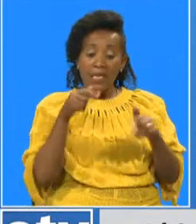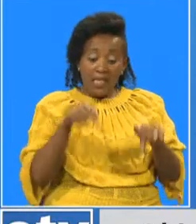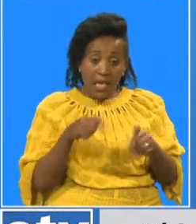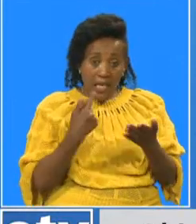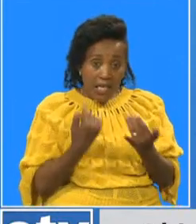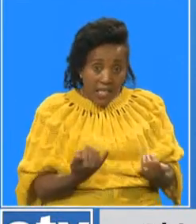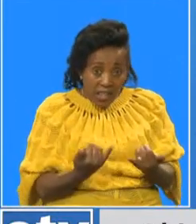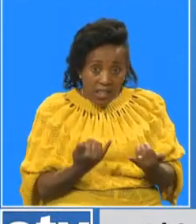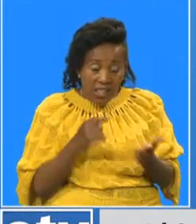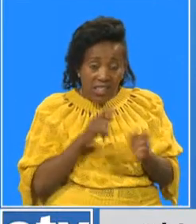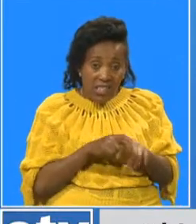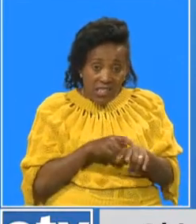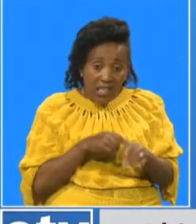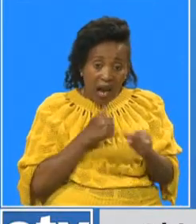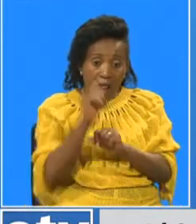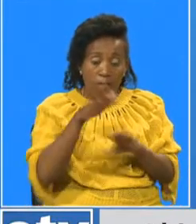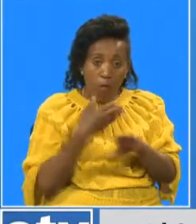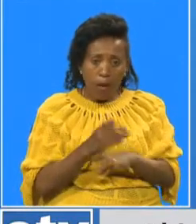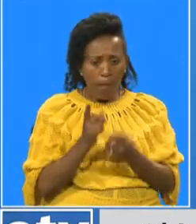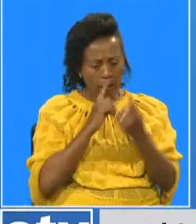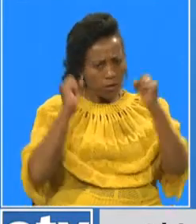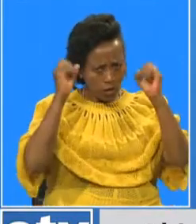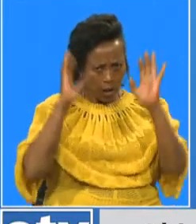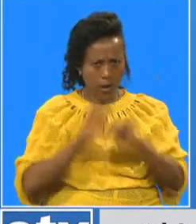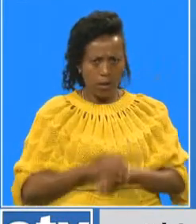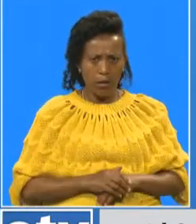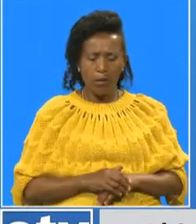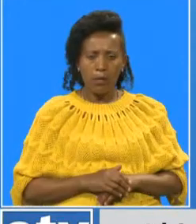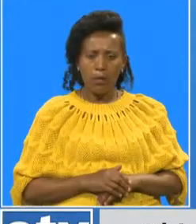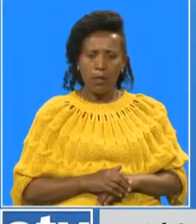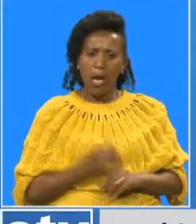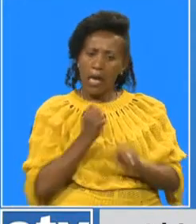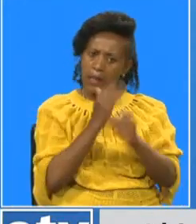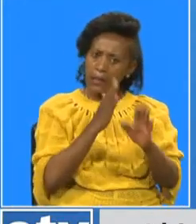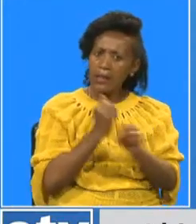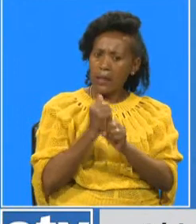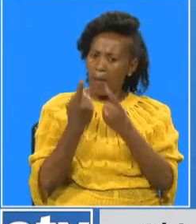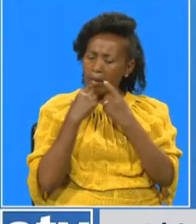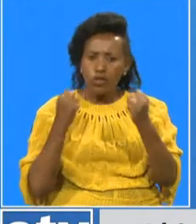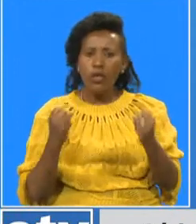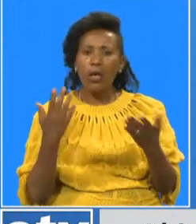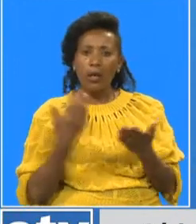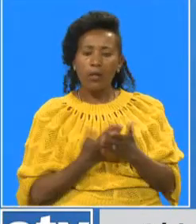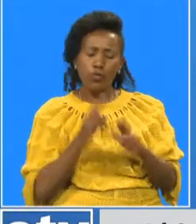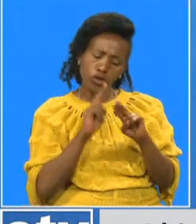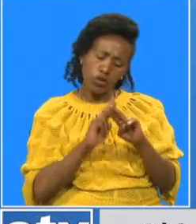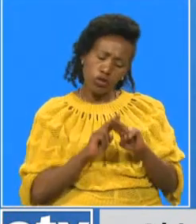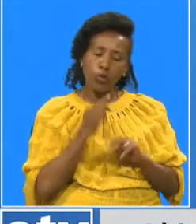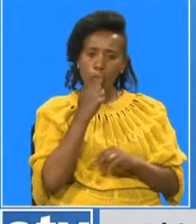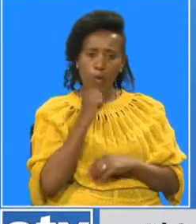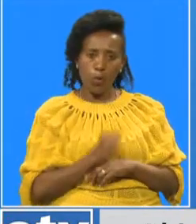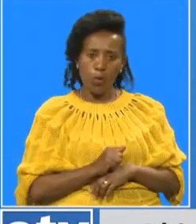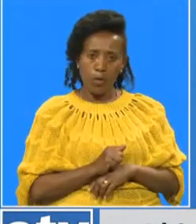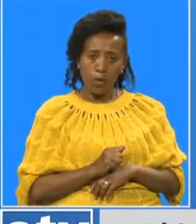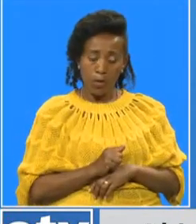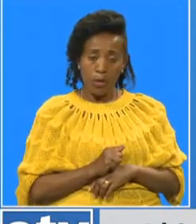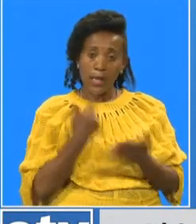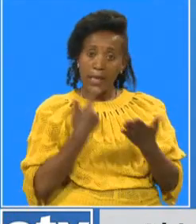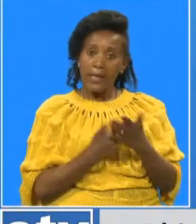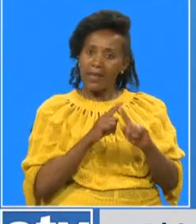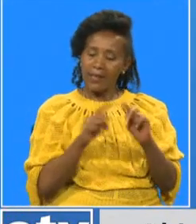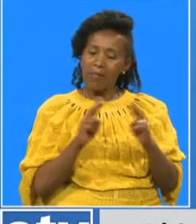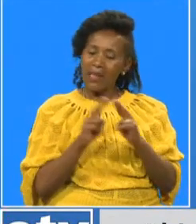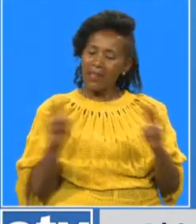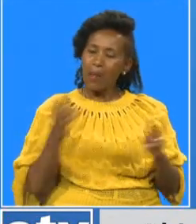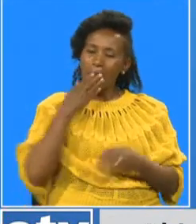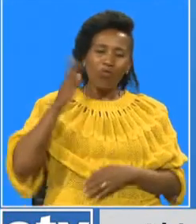ይችን ጊዜ ካለፍን በኋላ መነጋገር ይቻላል። ያው አሰሪም ሰራተኛ መነጋገር ይችላሉ ቁጭ ብለው። ይሄ ግን በጣም